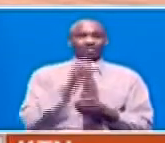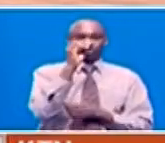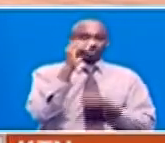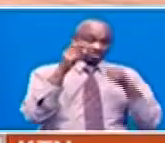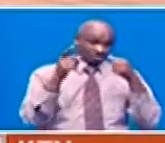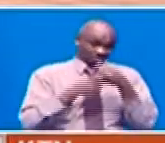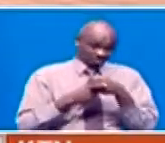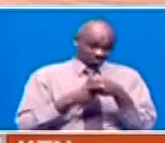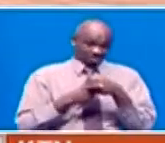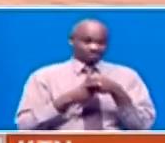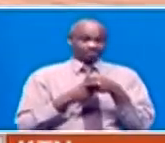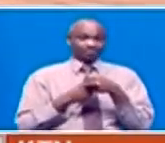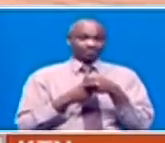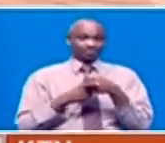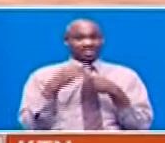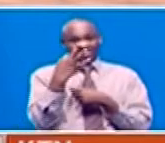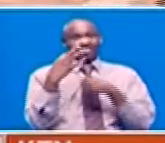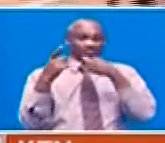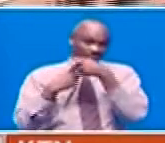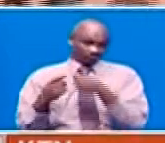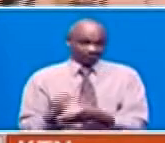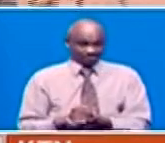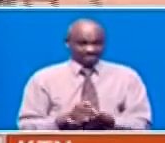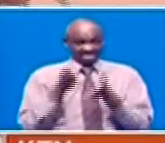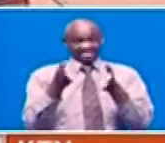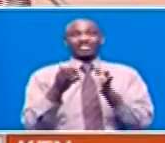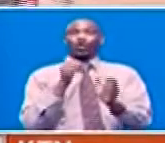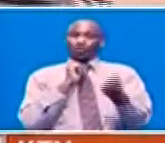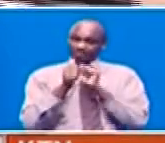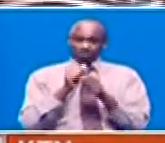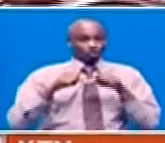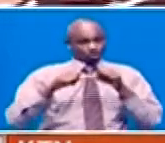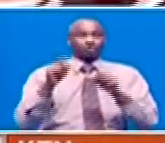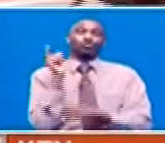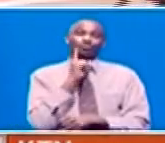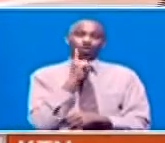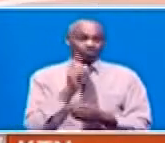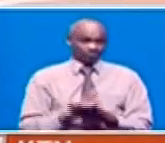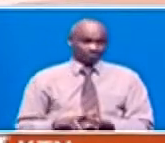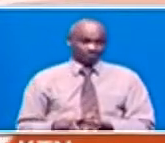0-6 na 3-6. Mashindano hayo yataendelea hapo kesho.